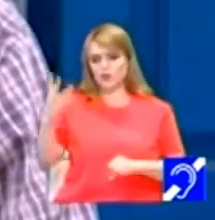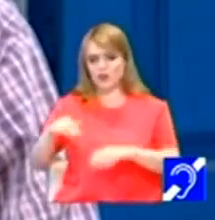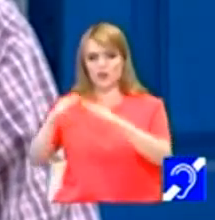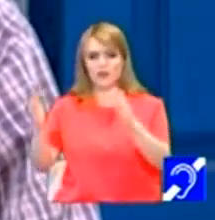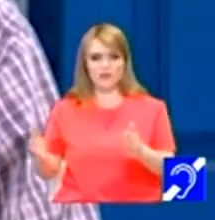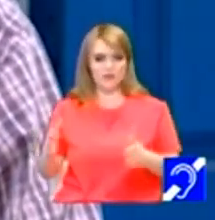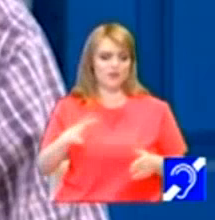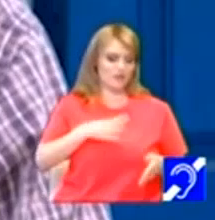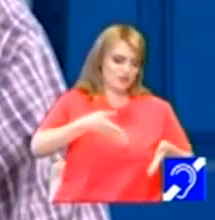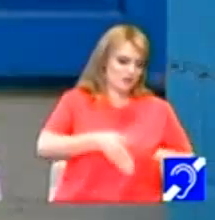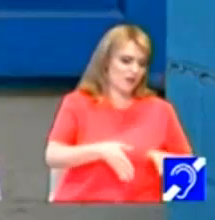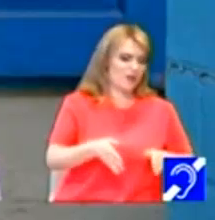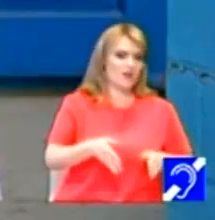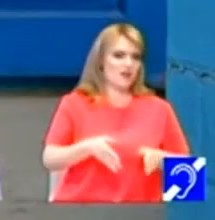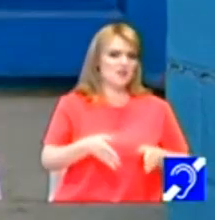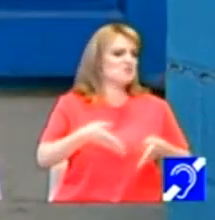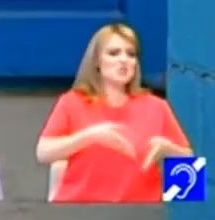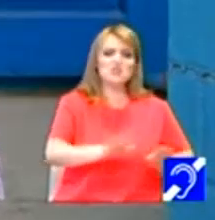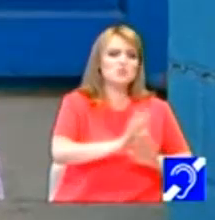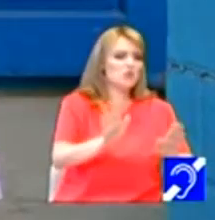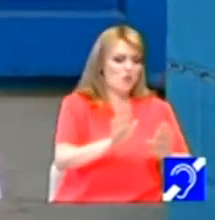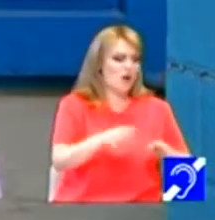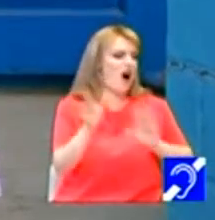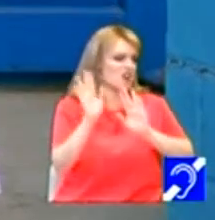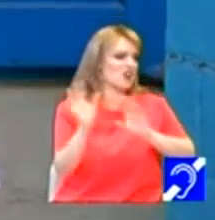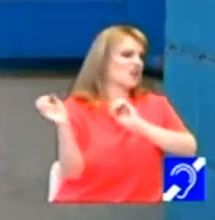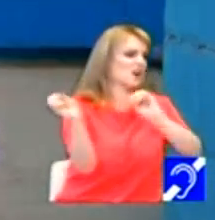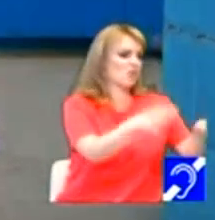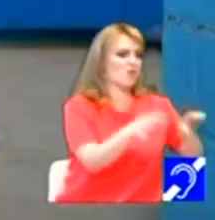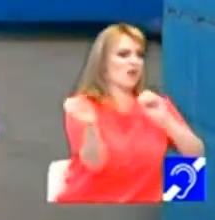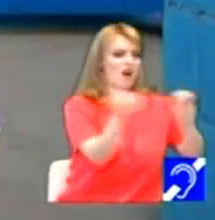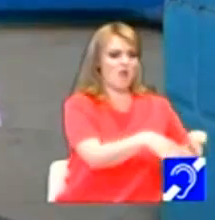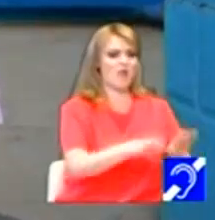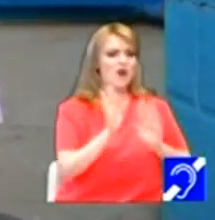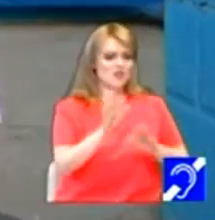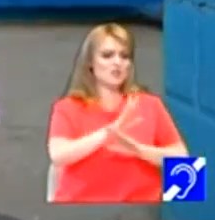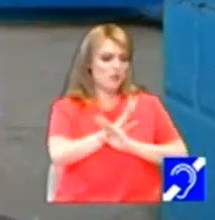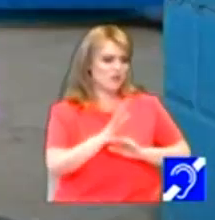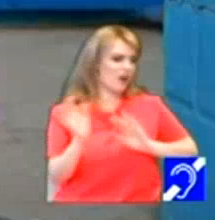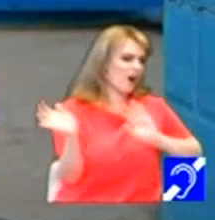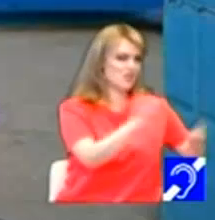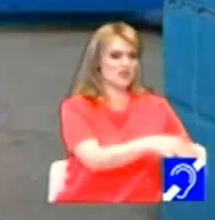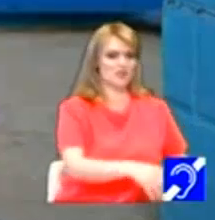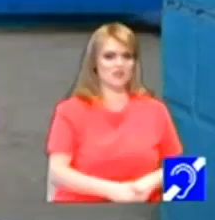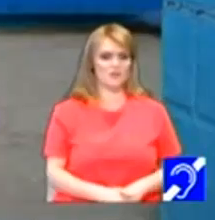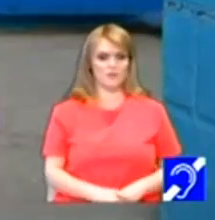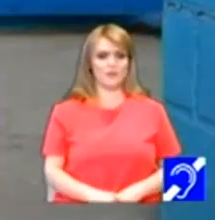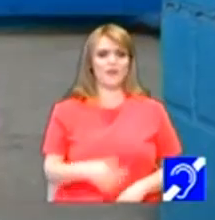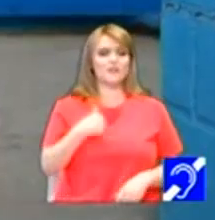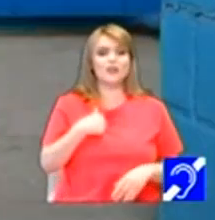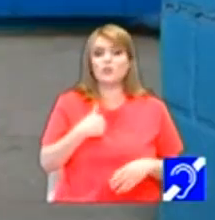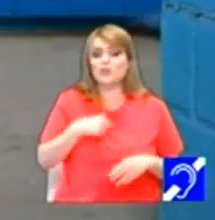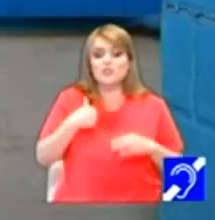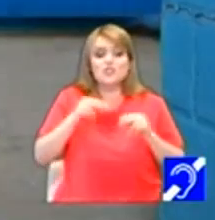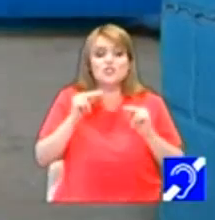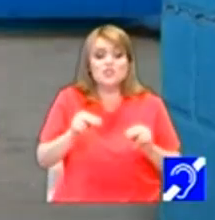făceam o mătă, așa îi lepădau acolo. Nu-i mai făcea groapă, numai când nu avea cine săpi groapă, că ei nici nu era în stare să săpi groapă, că nu avea